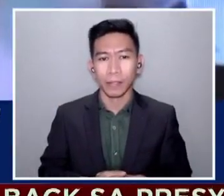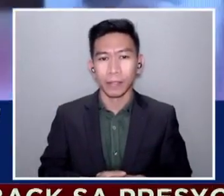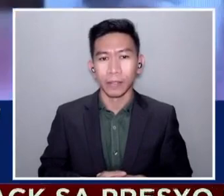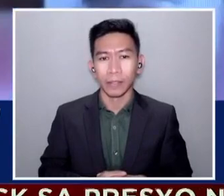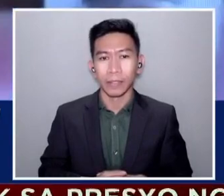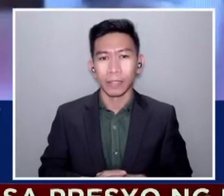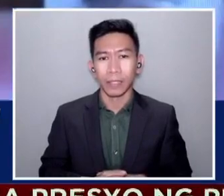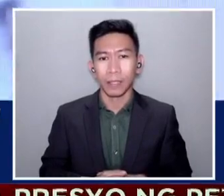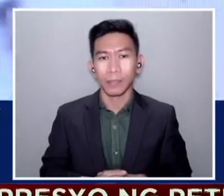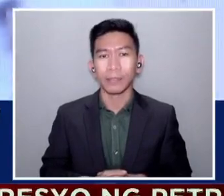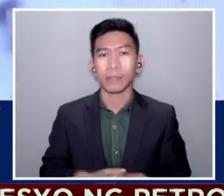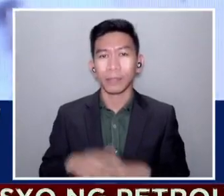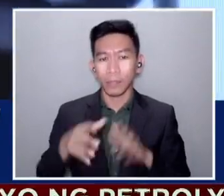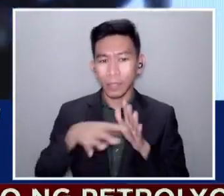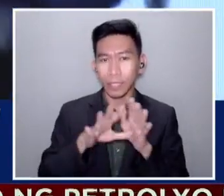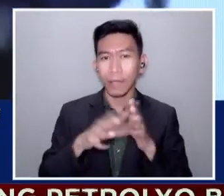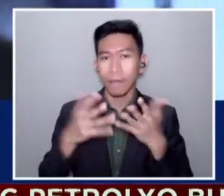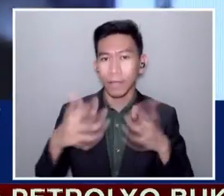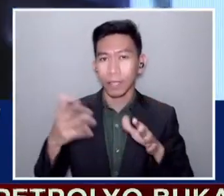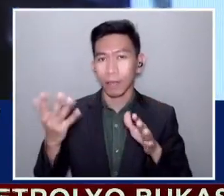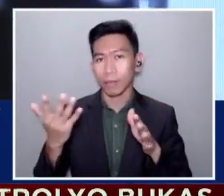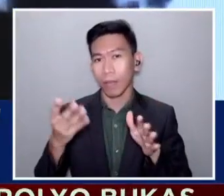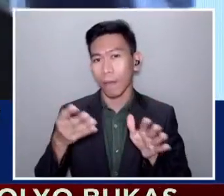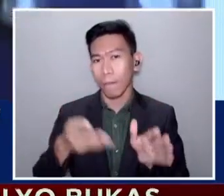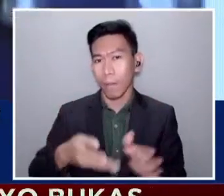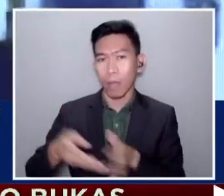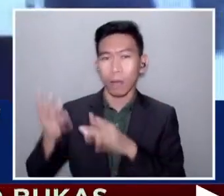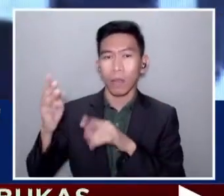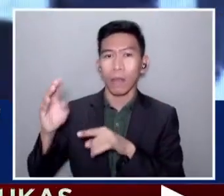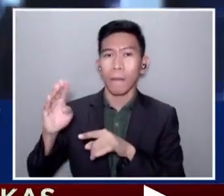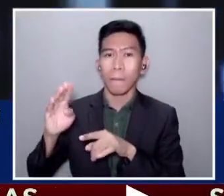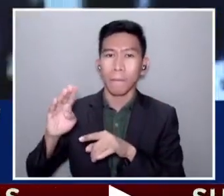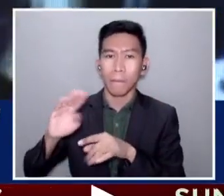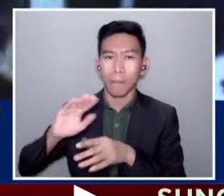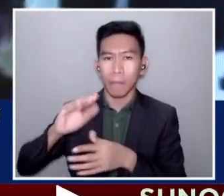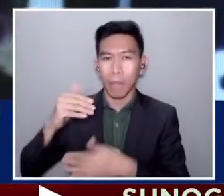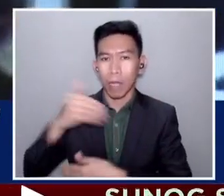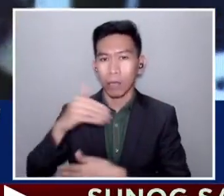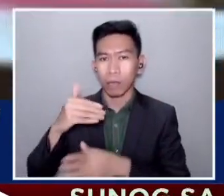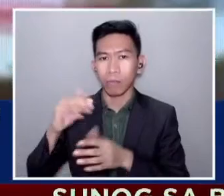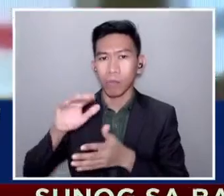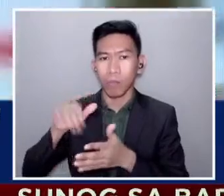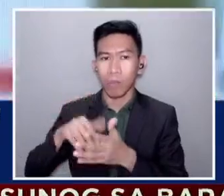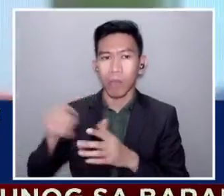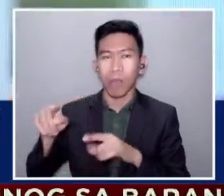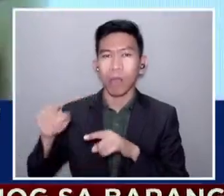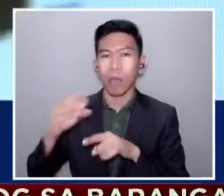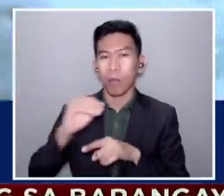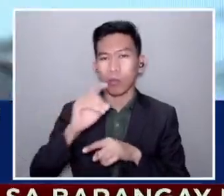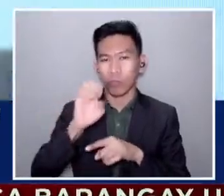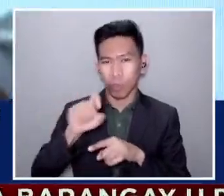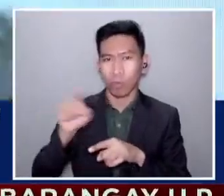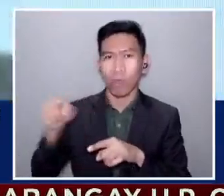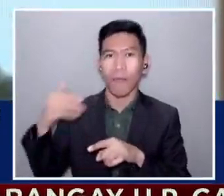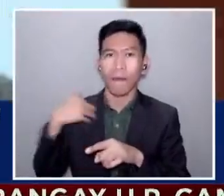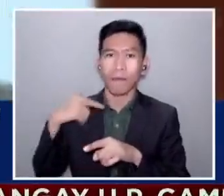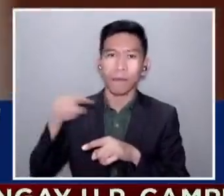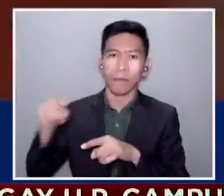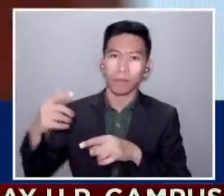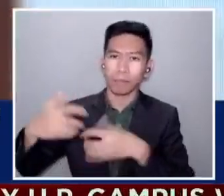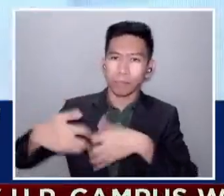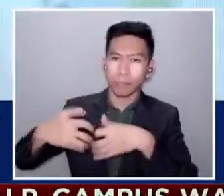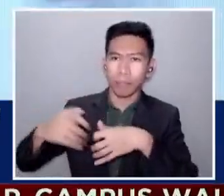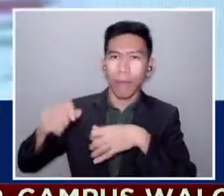Idiniposito na ng Commission on Elections sa Bangko Sentral ang source code na titiyak na gagana ng tama ang transmission router na maghahatid ng resulta ng botohan sa